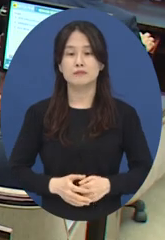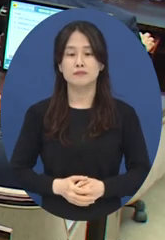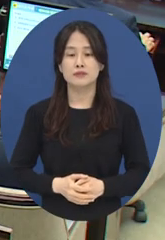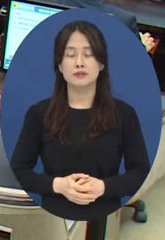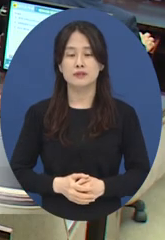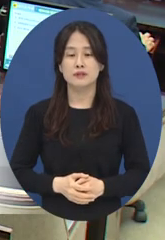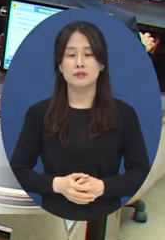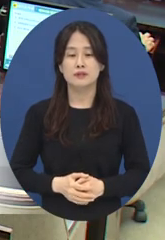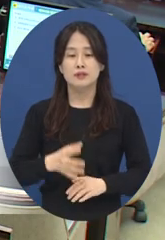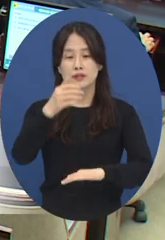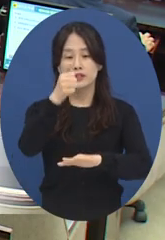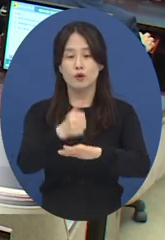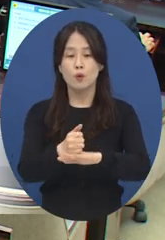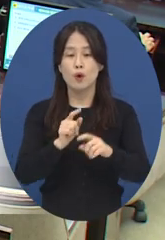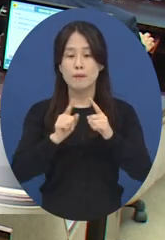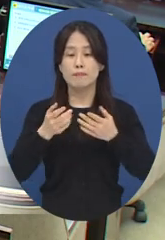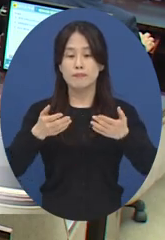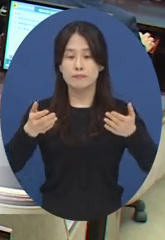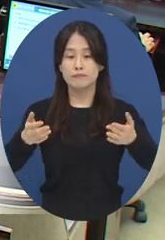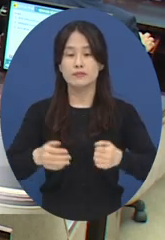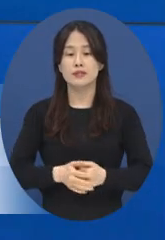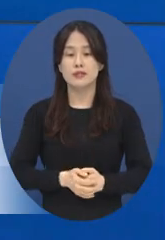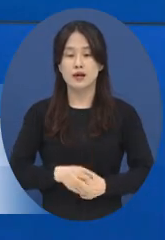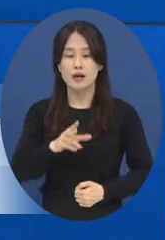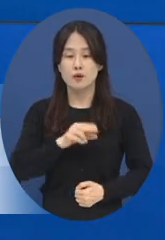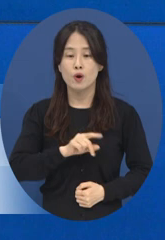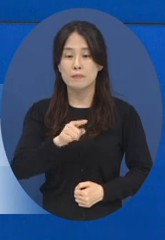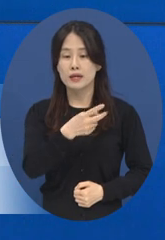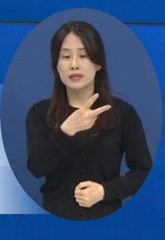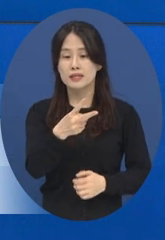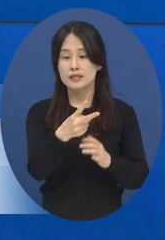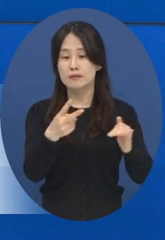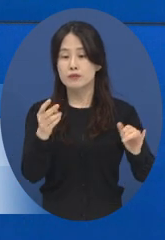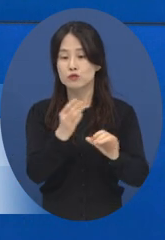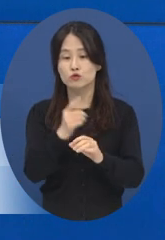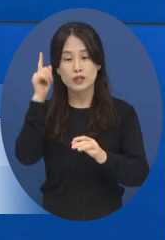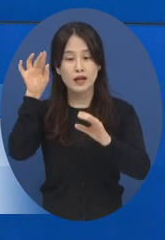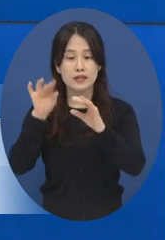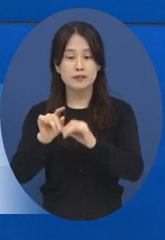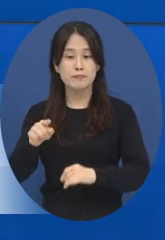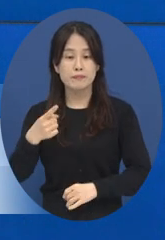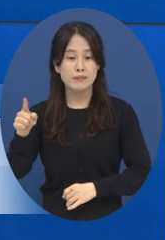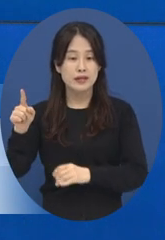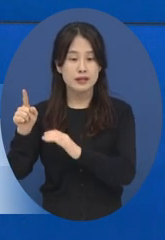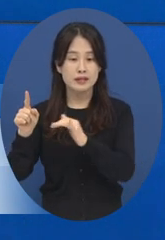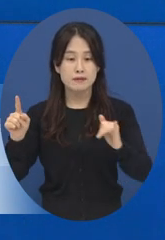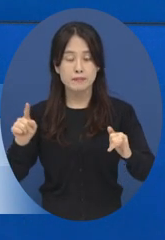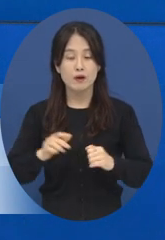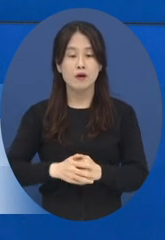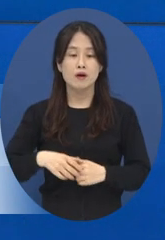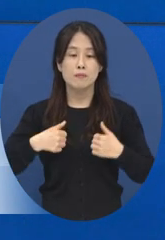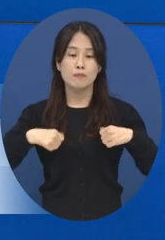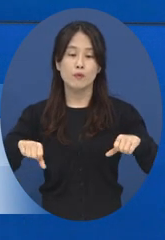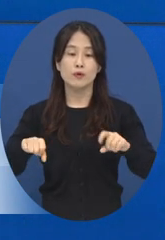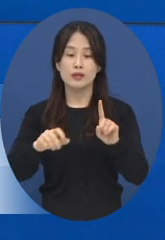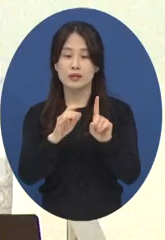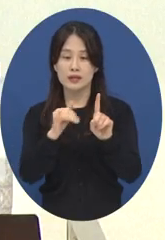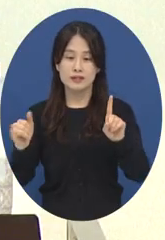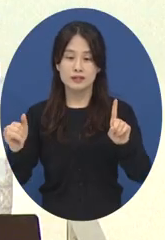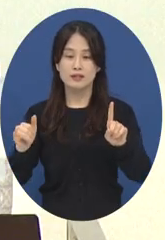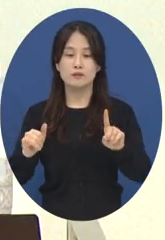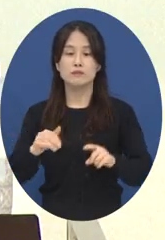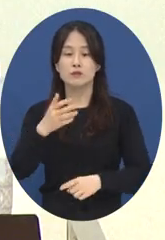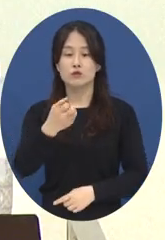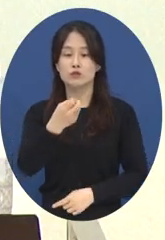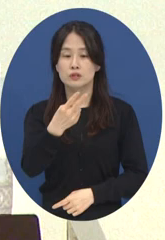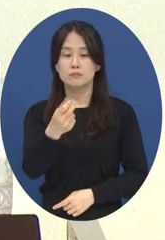표 결절 발을 말씀드리겠습니다 최석원 패 2명 중 찬성 팩 1명 기권 1명으로